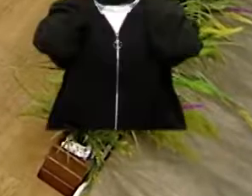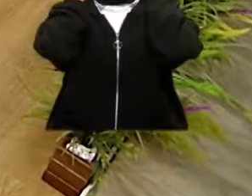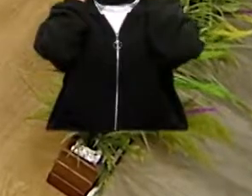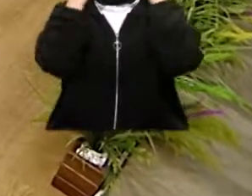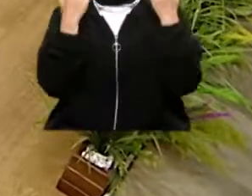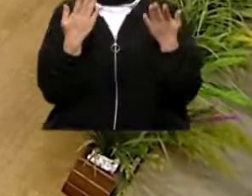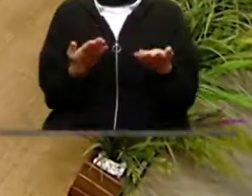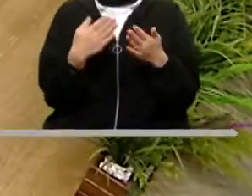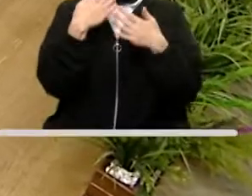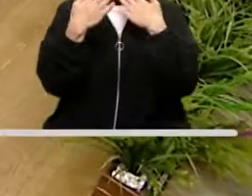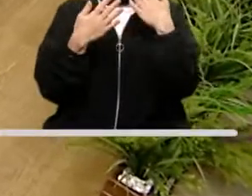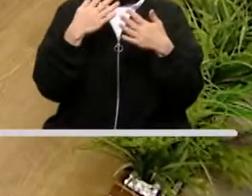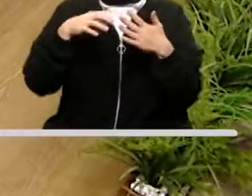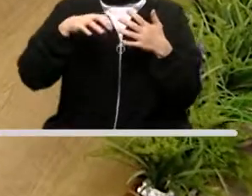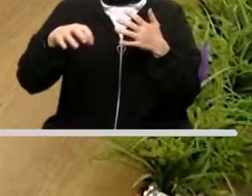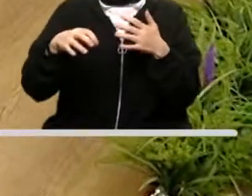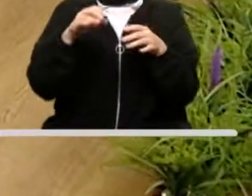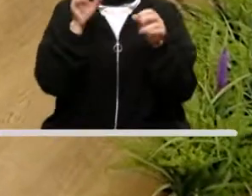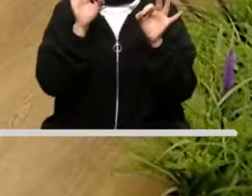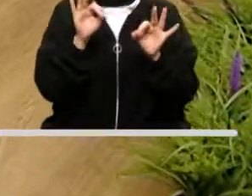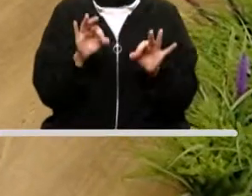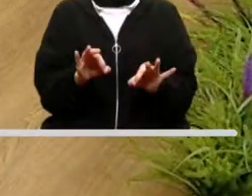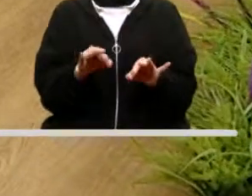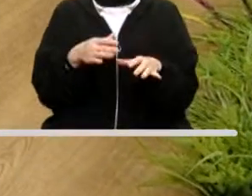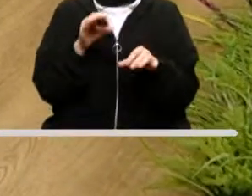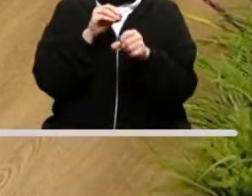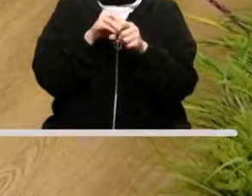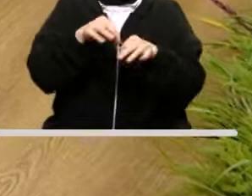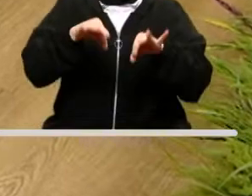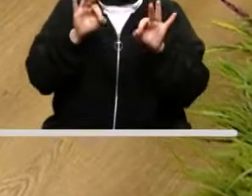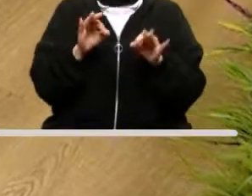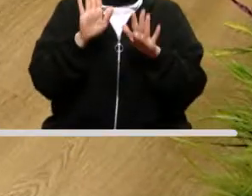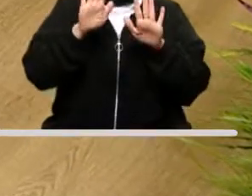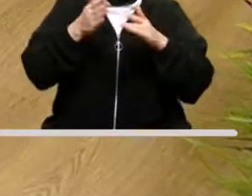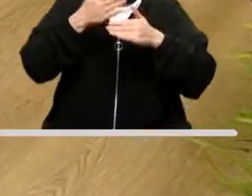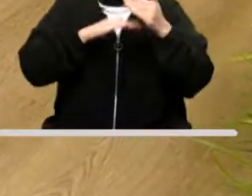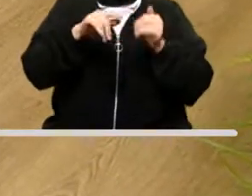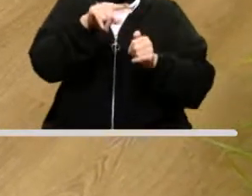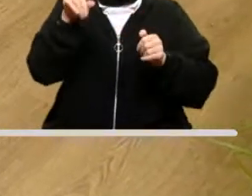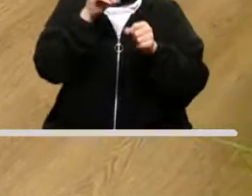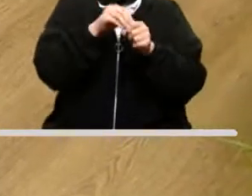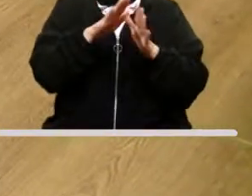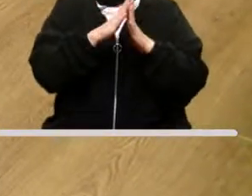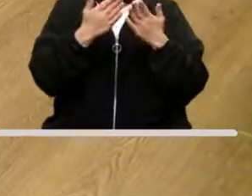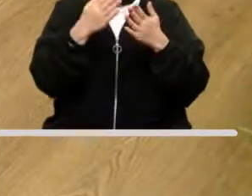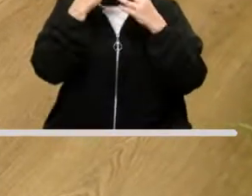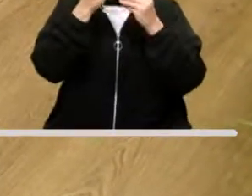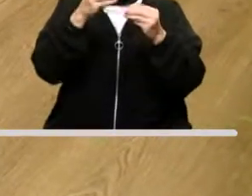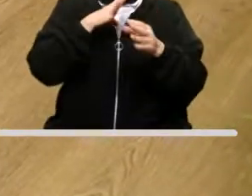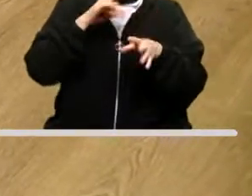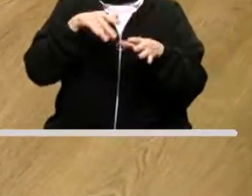Evet efendim, sohbet köşemizdeyiz. Sohbete hızlıca başlamaya bizler hazırız. Ama öncelikle tabii ki sizler için bugünkü hediye kitabımızı takdim etmemiz